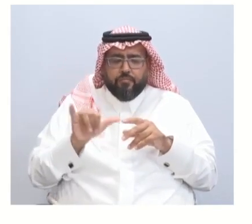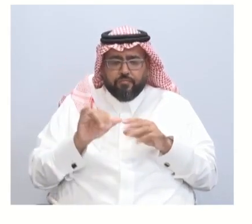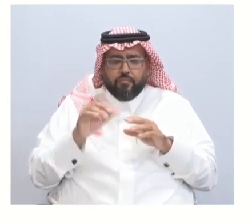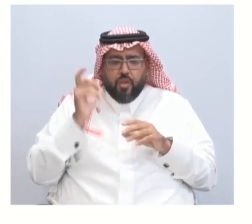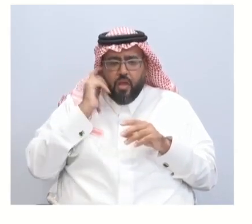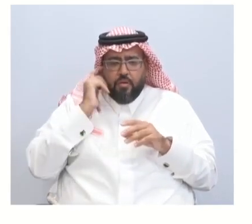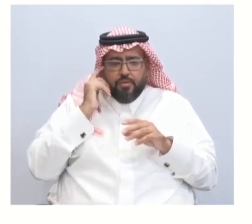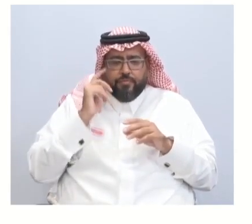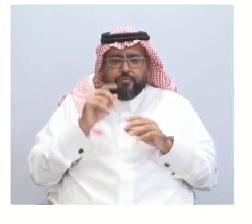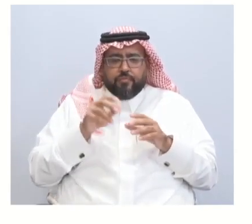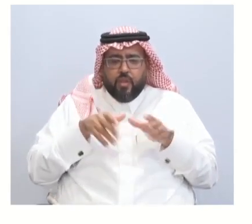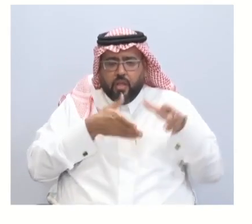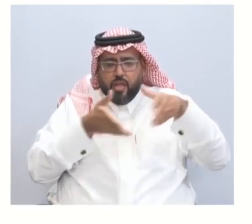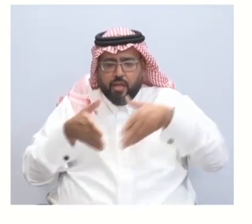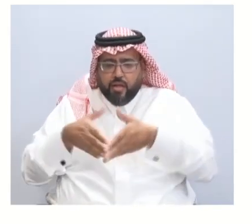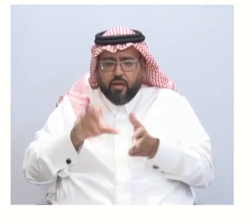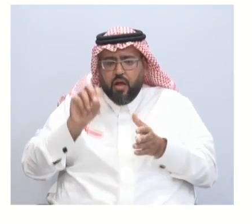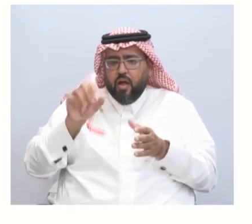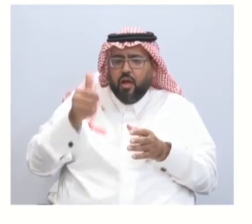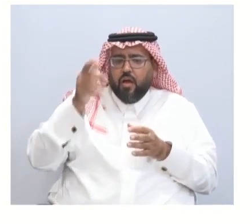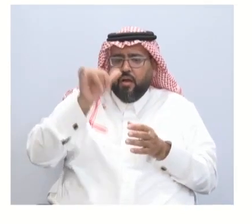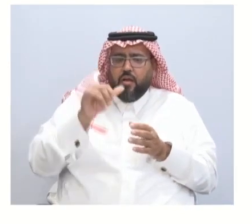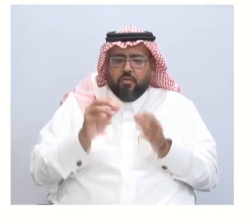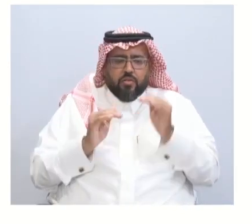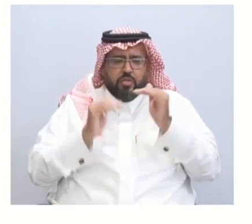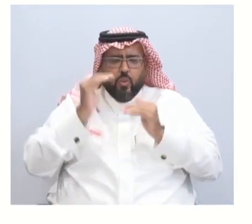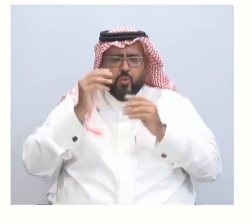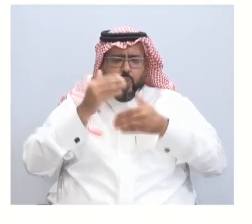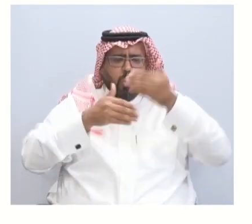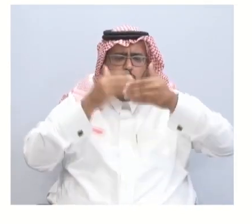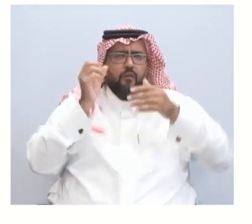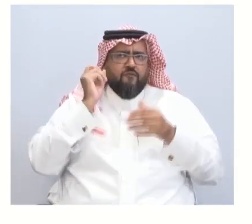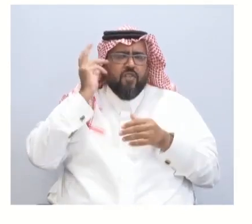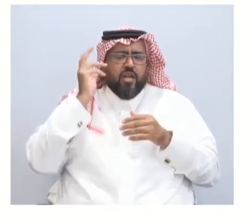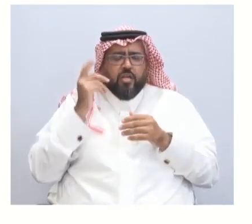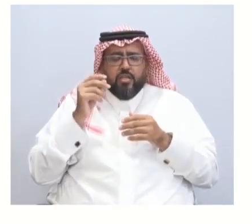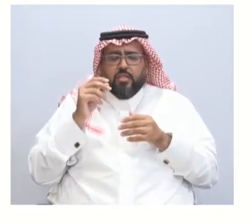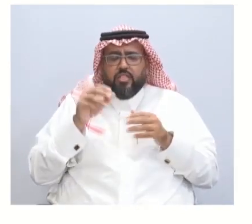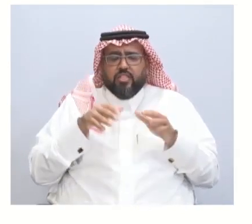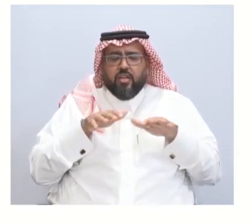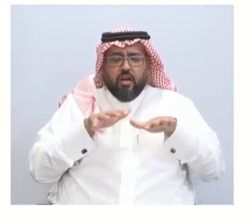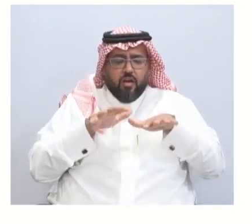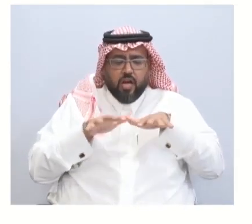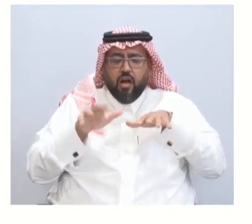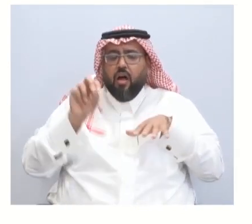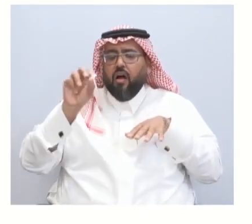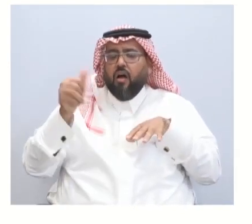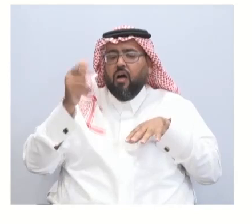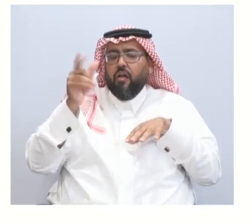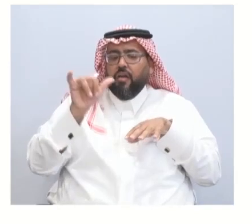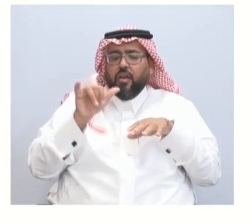انذاك في الانجراف القاري طور العالم فاجنر فكره تسمى بالانجراف القاري وقال بان